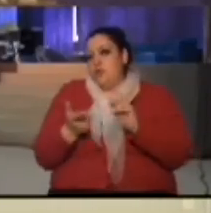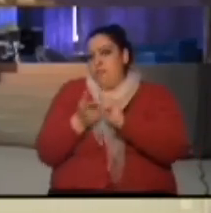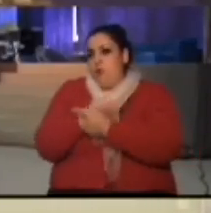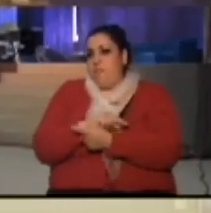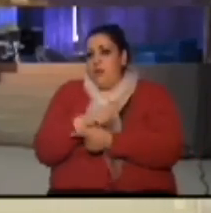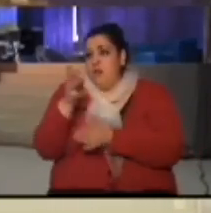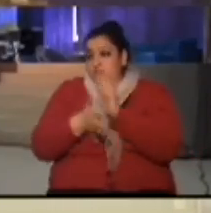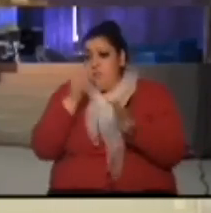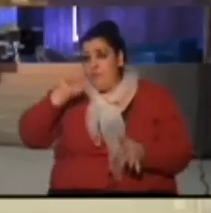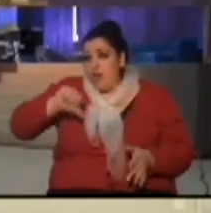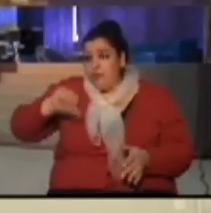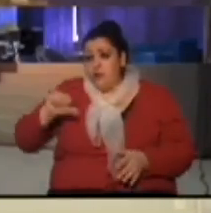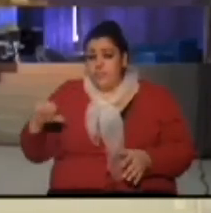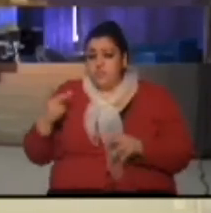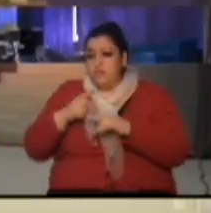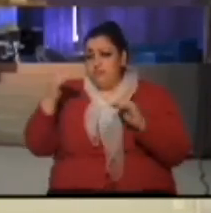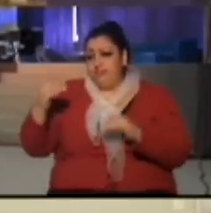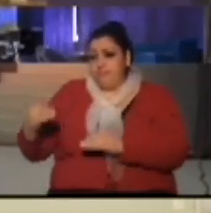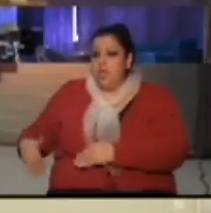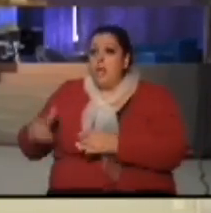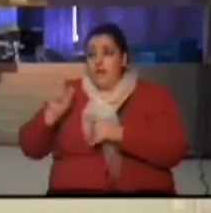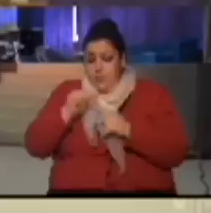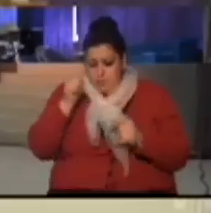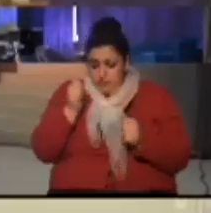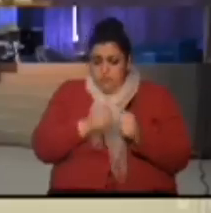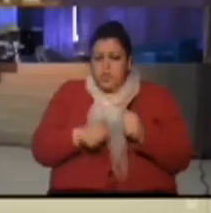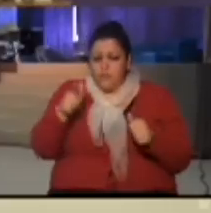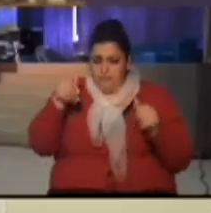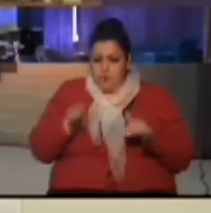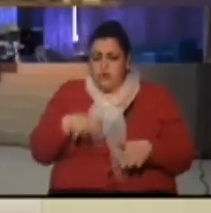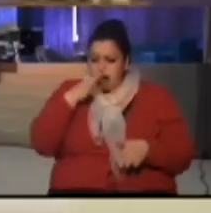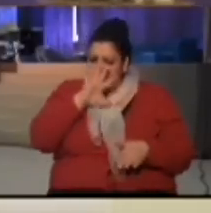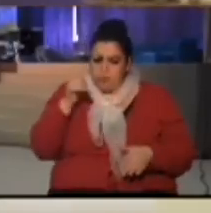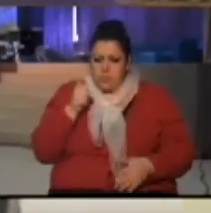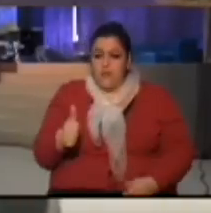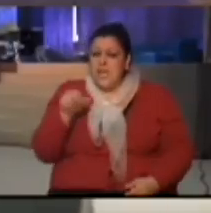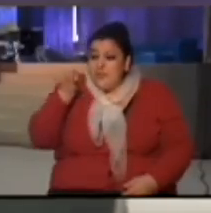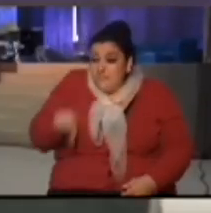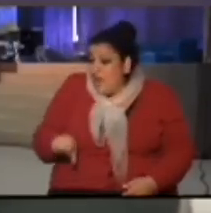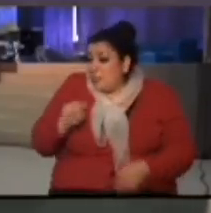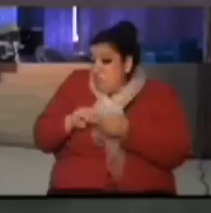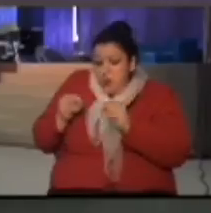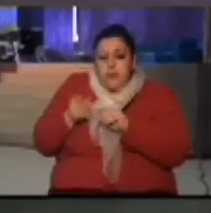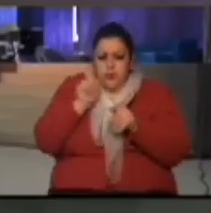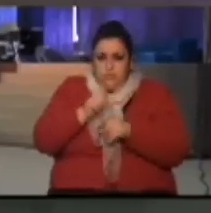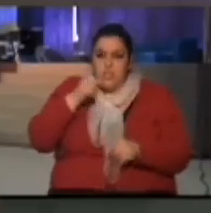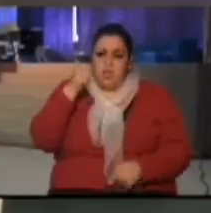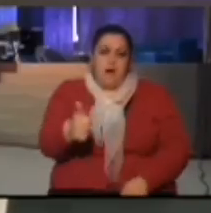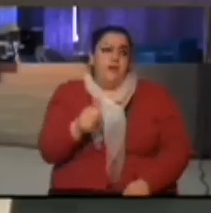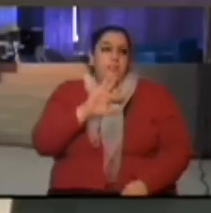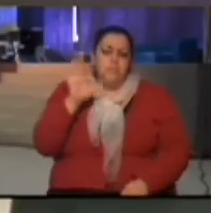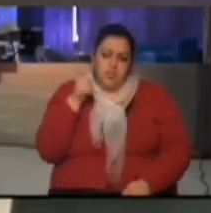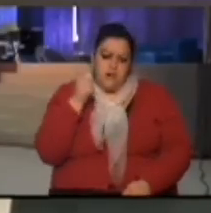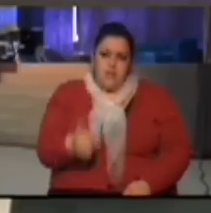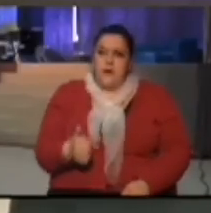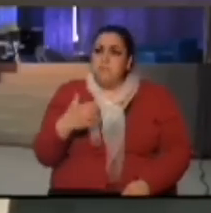չունի։ Լավ եմ, դա որոշում է։ Դա որոշում է, ու դա քո բերանից դուրս եկած խոսքն է։ Ասա այդ մասին ու մի վախեց,